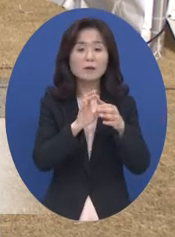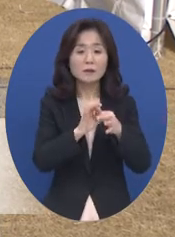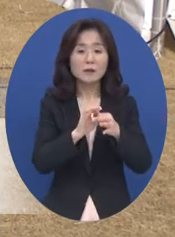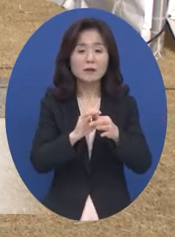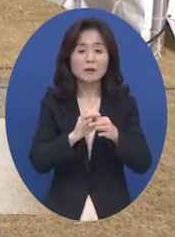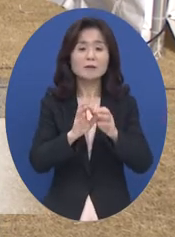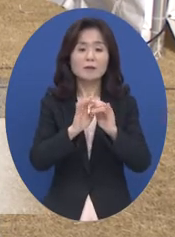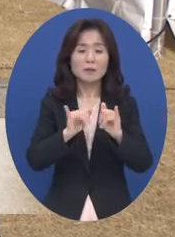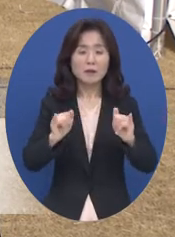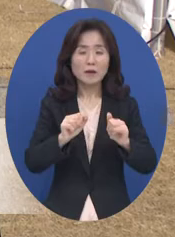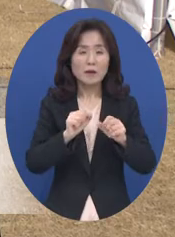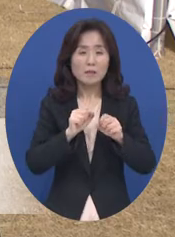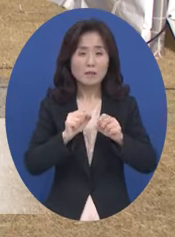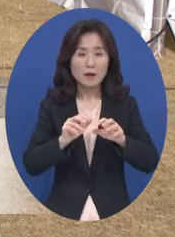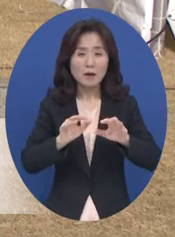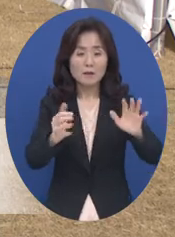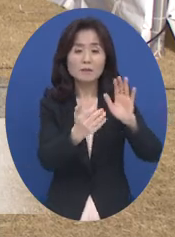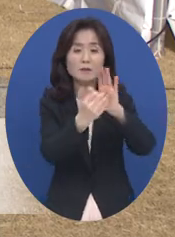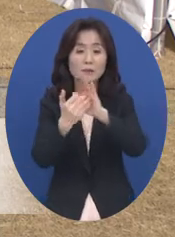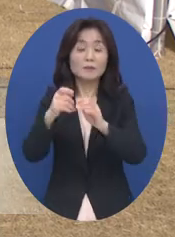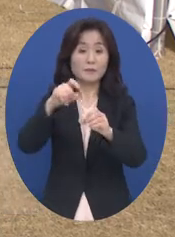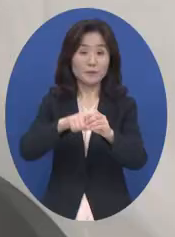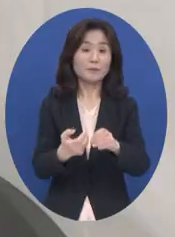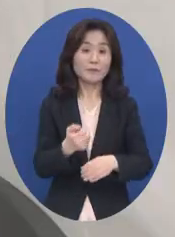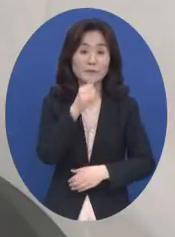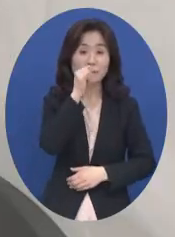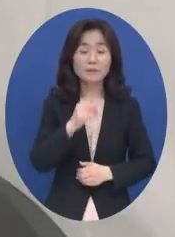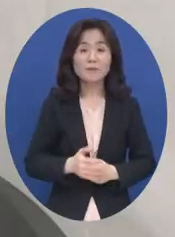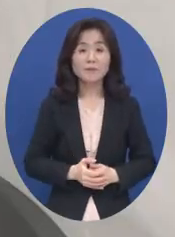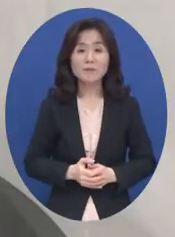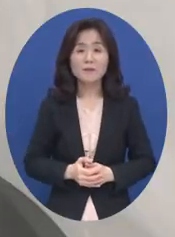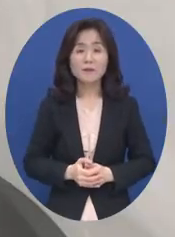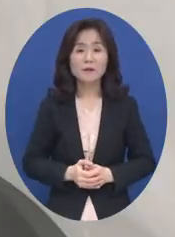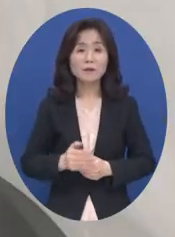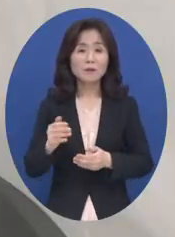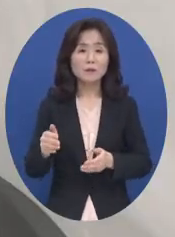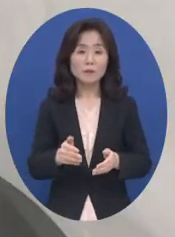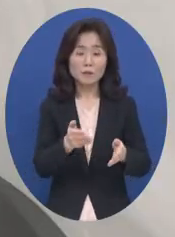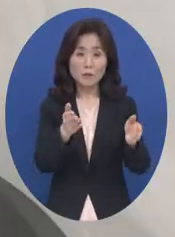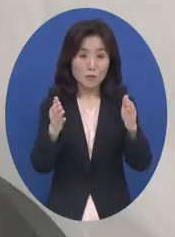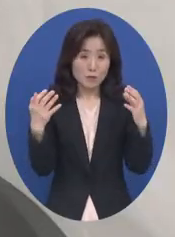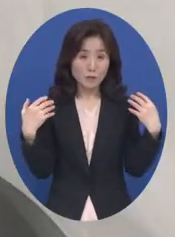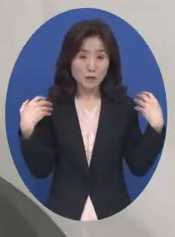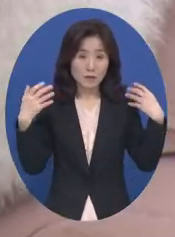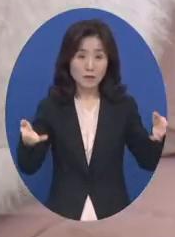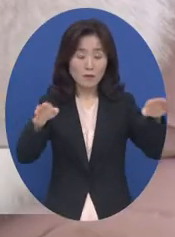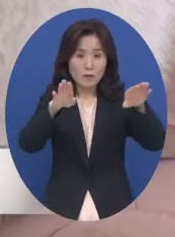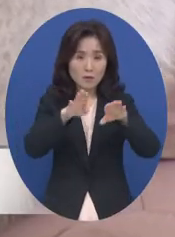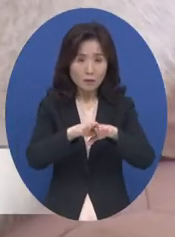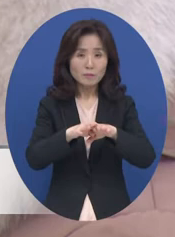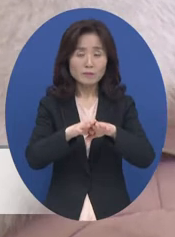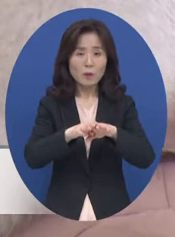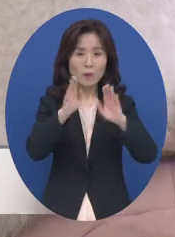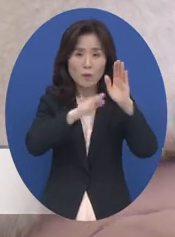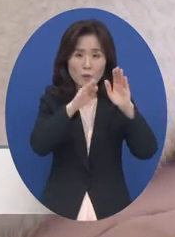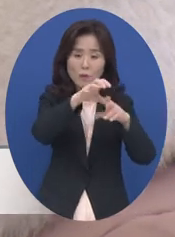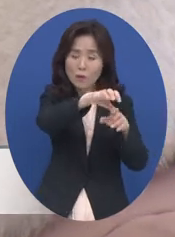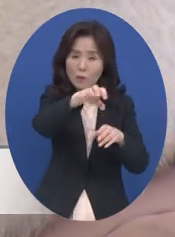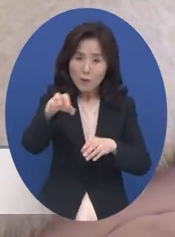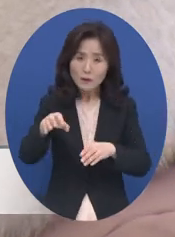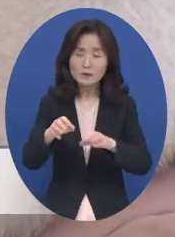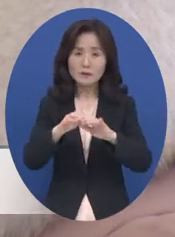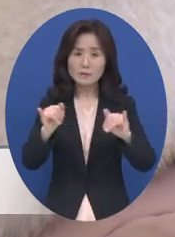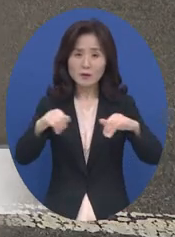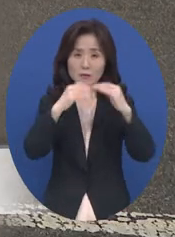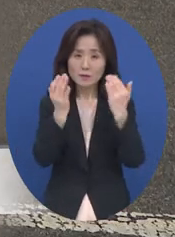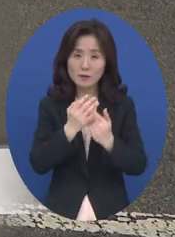확산 방지를 하는 데 목적이 있습니다. 이렇게 도청과 도산하 공공기관 전 직원을 대상으로 한 이번